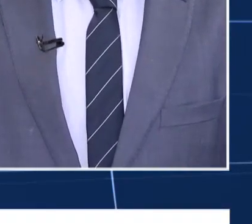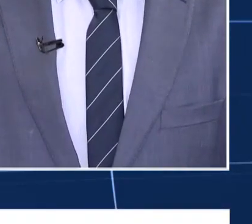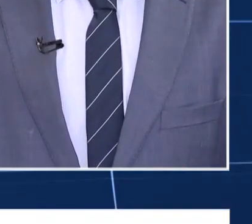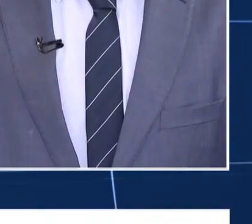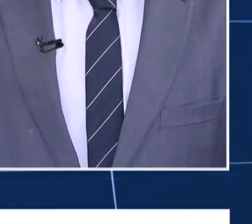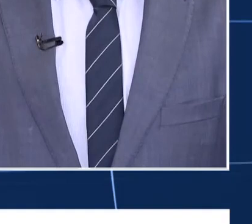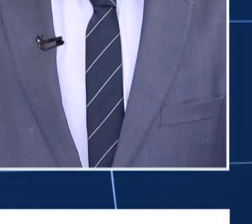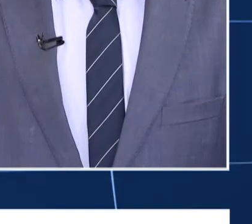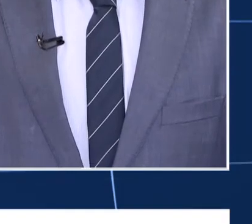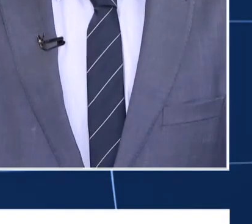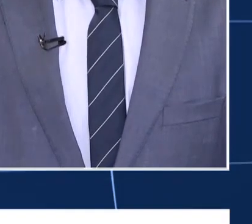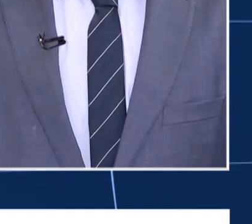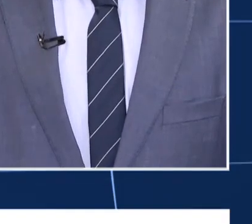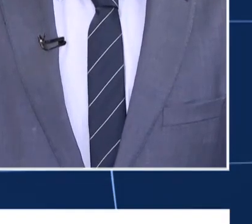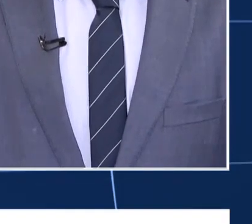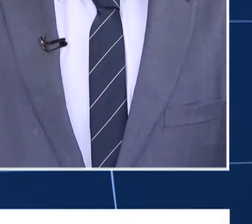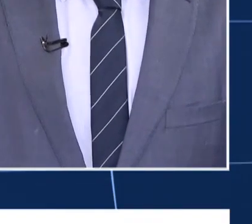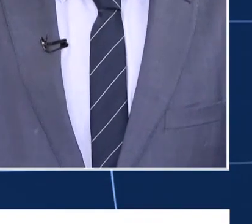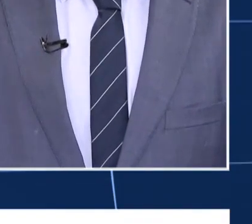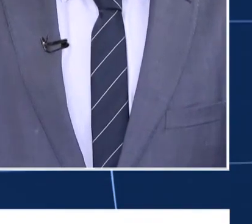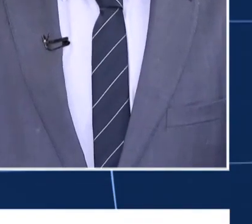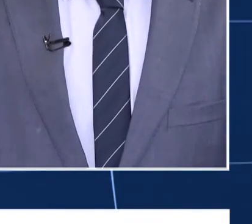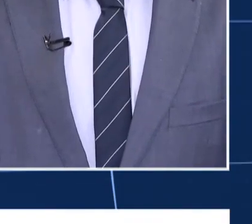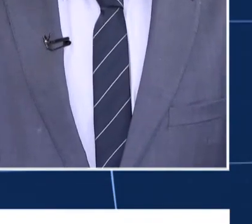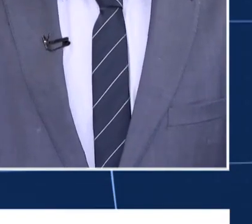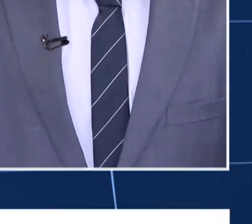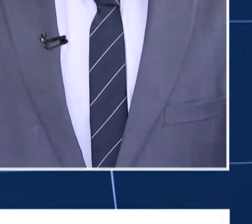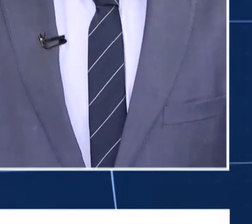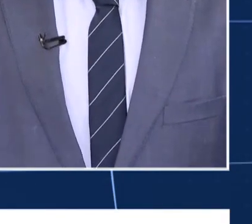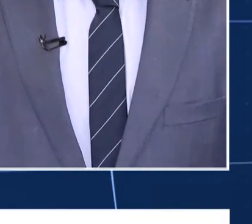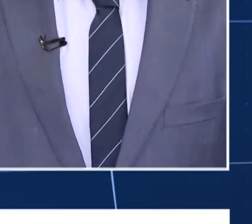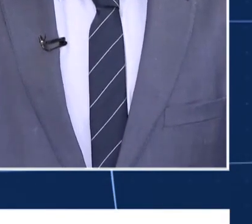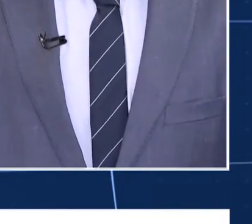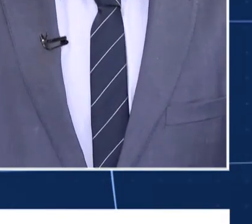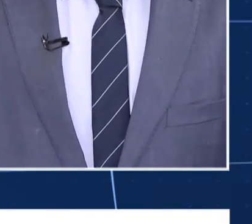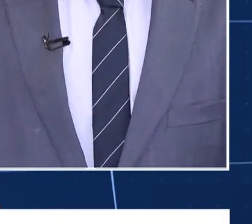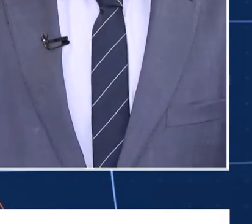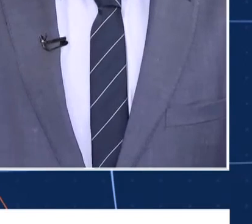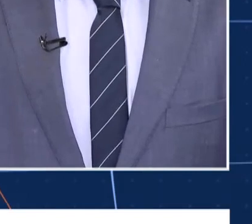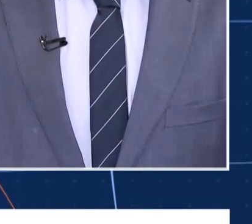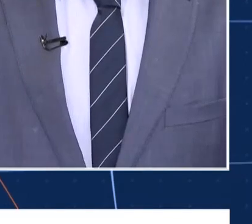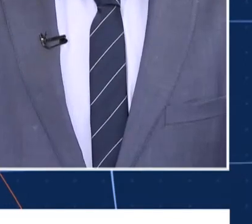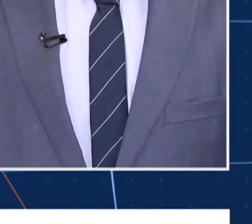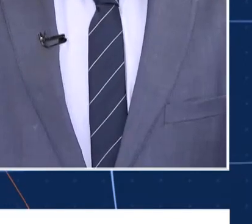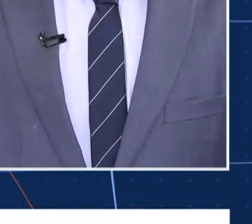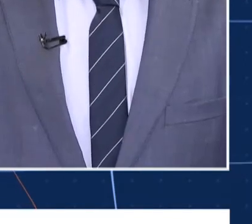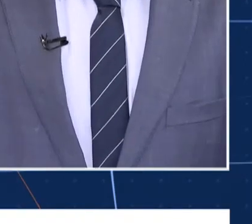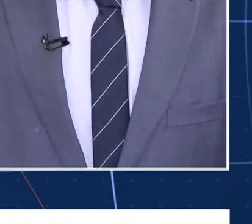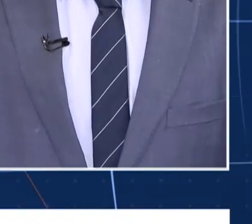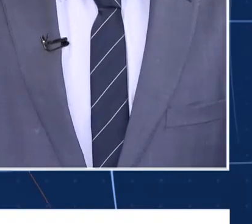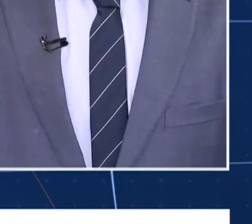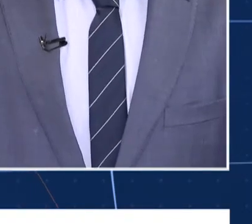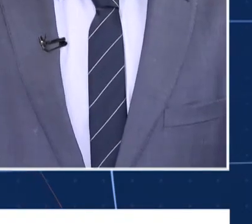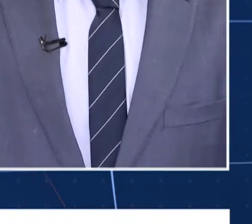φάσμα της αγοράς. Ενώ αναφέρθηκε, άφησε παράθυρο μάλλον για μείωση έμεσο φόρων στην επόμενη τετραετία, που θα